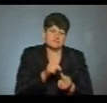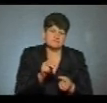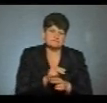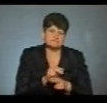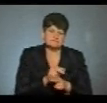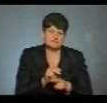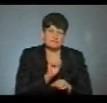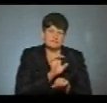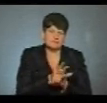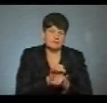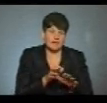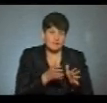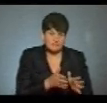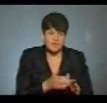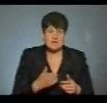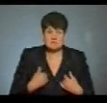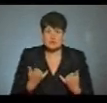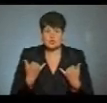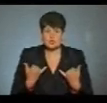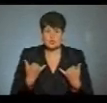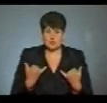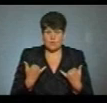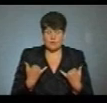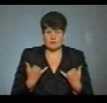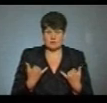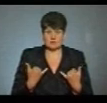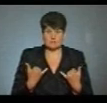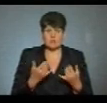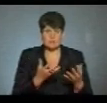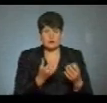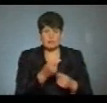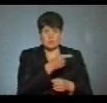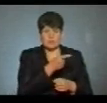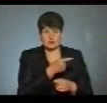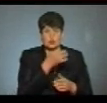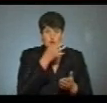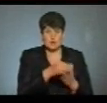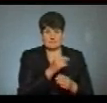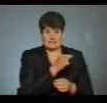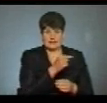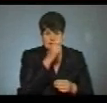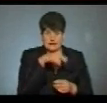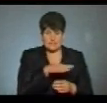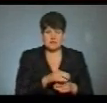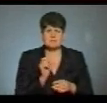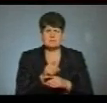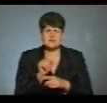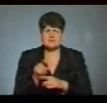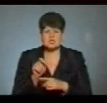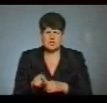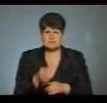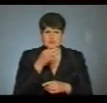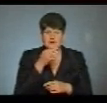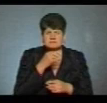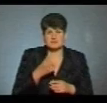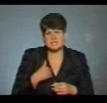при коронавірусі. І ми на сьогодні опираємося саме на оцей досвід цих країн і призначаємо препарати, які, на